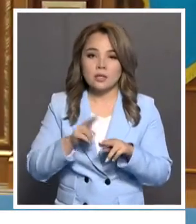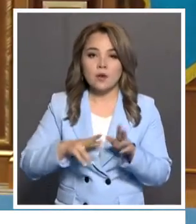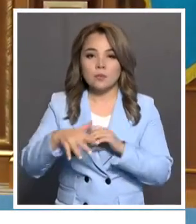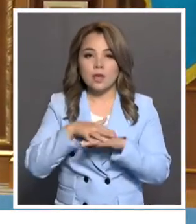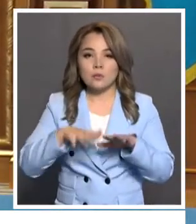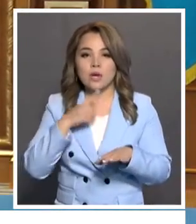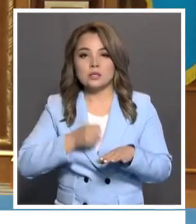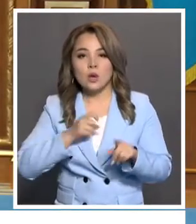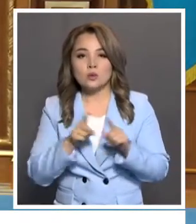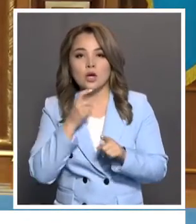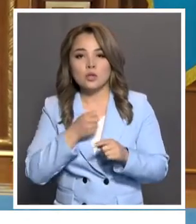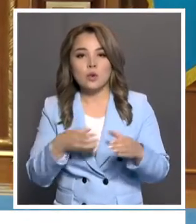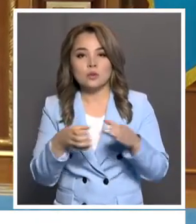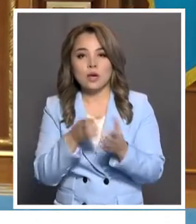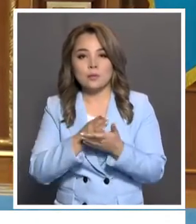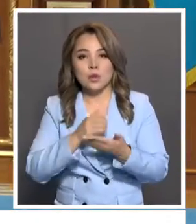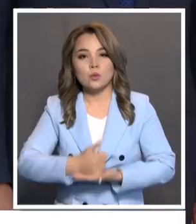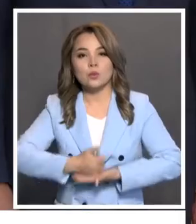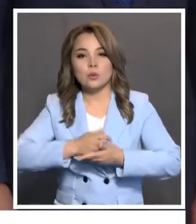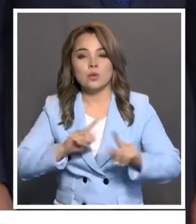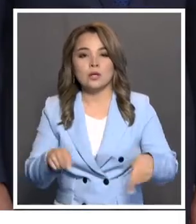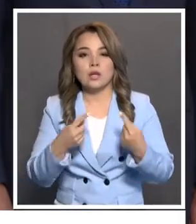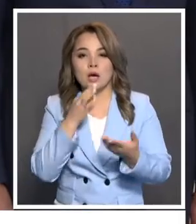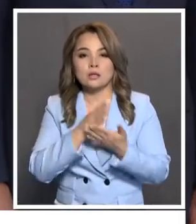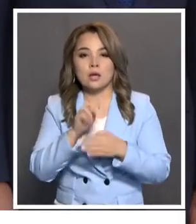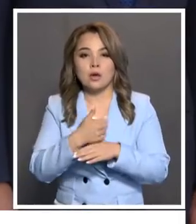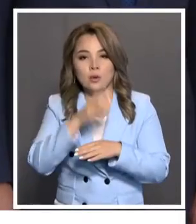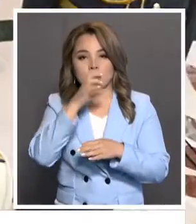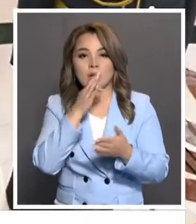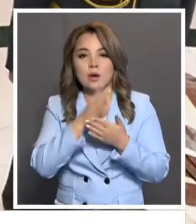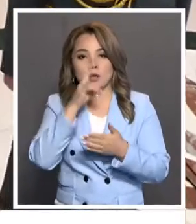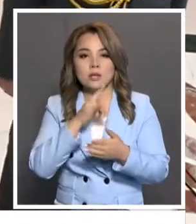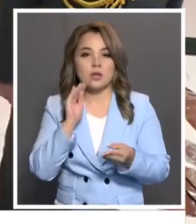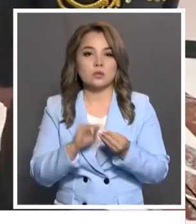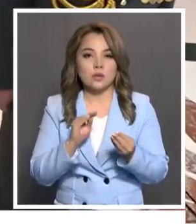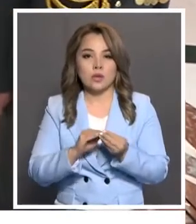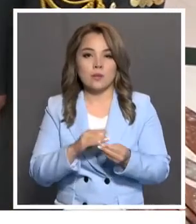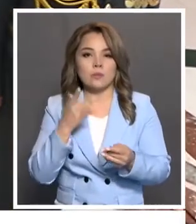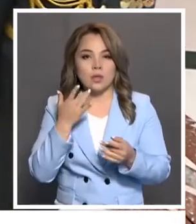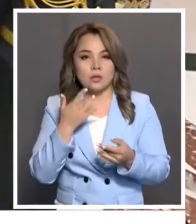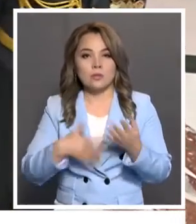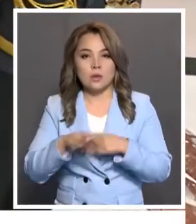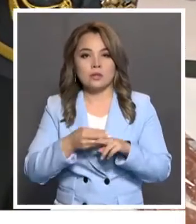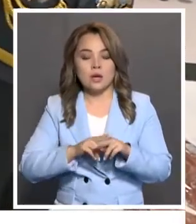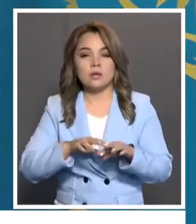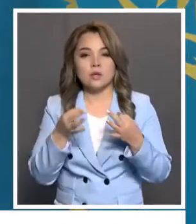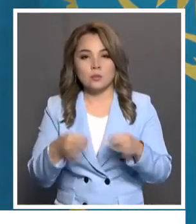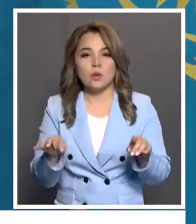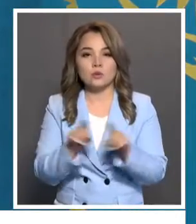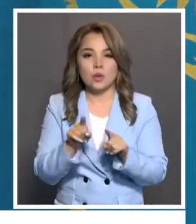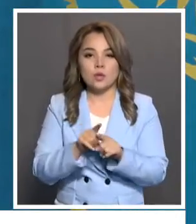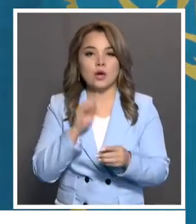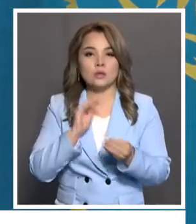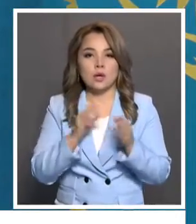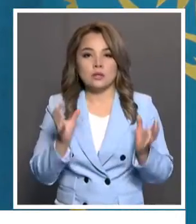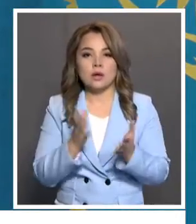сайлап, сарбаздардың жауынгерлік рухын көтердік, деді мемлекет басшысы. Айтуынша, Қазақстан тұрақтылық пен бейбітшілікті қалайтын мемлекет, бірақ ұлттық